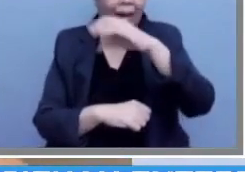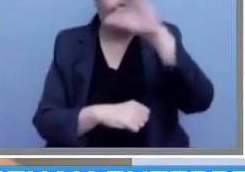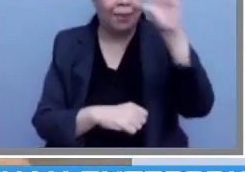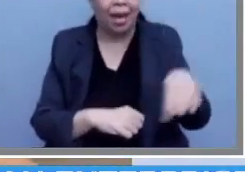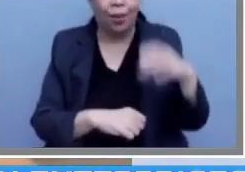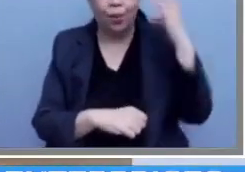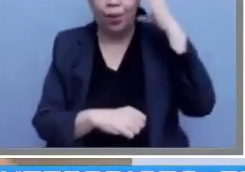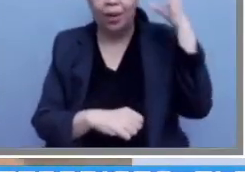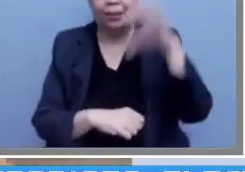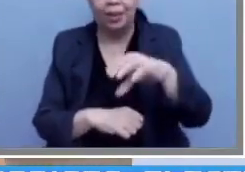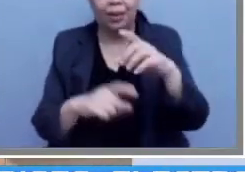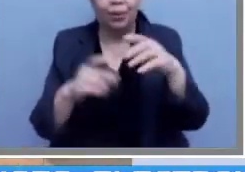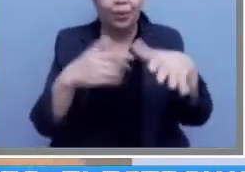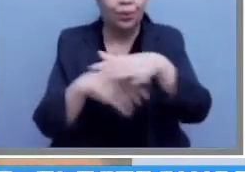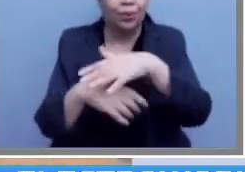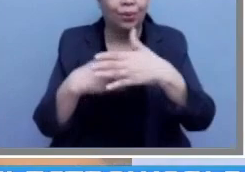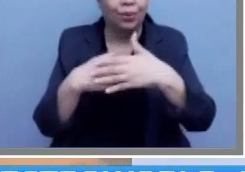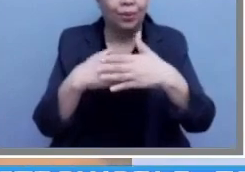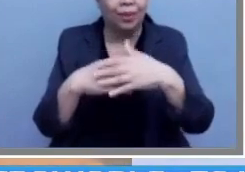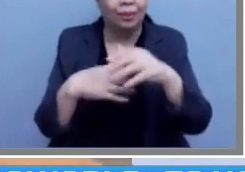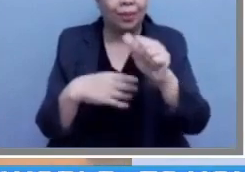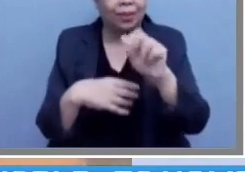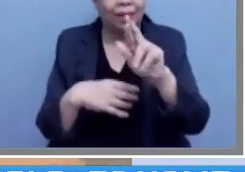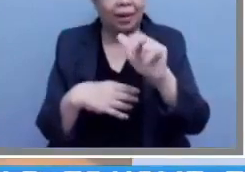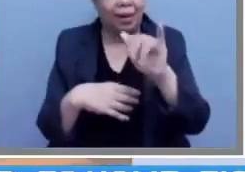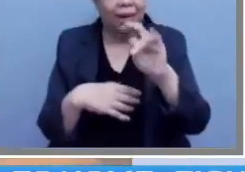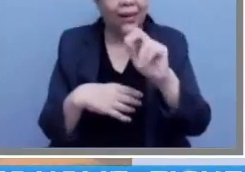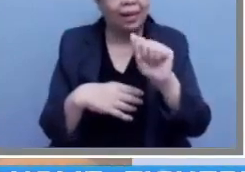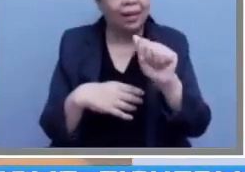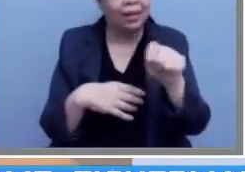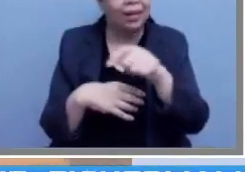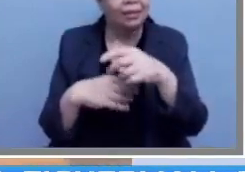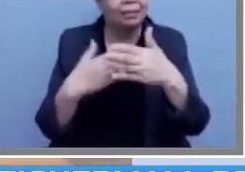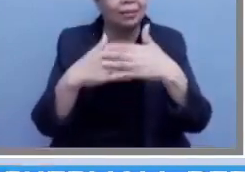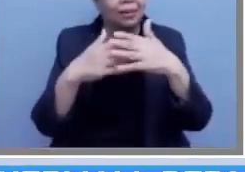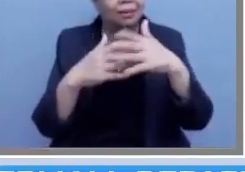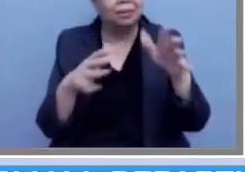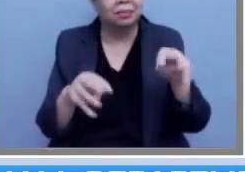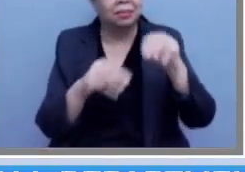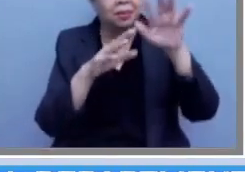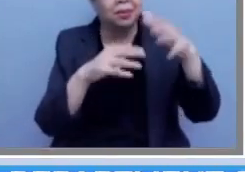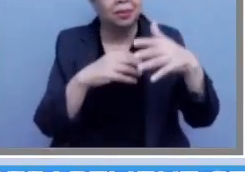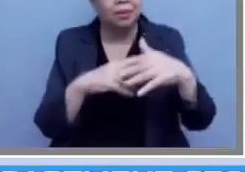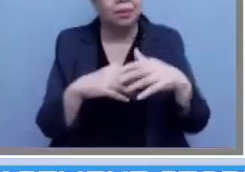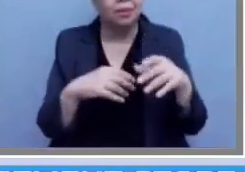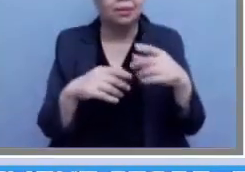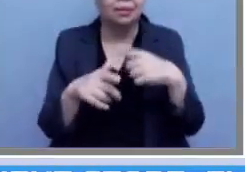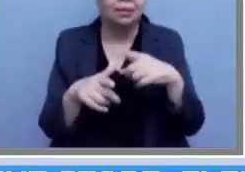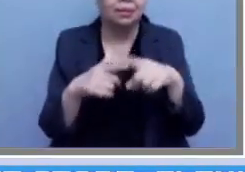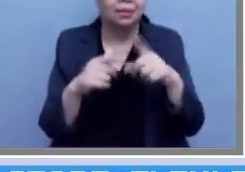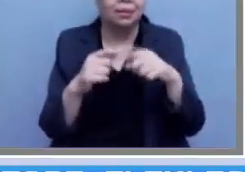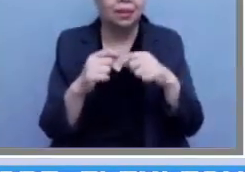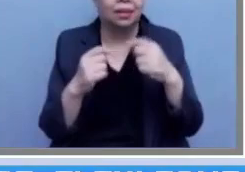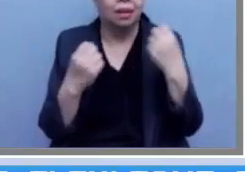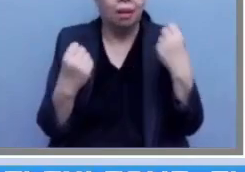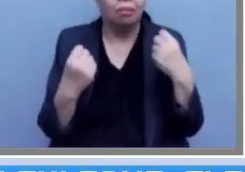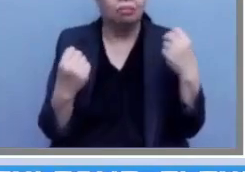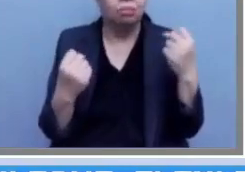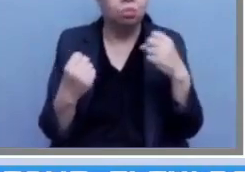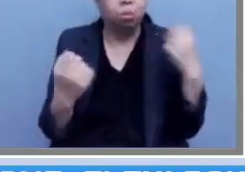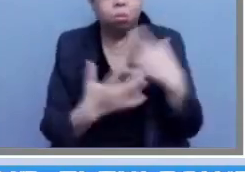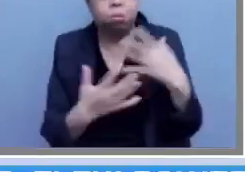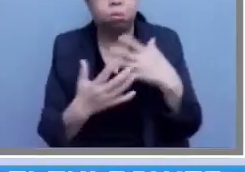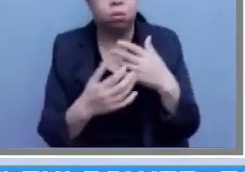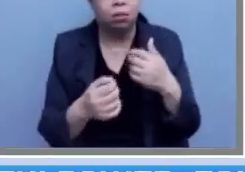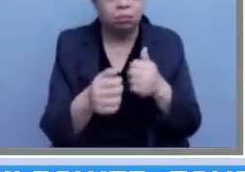y ng Arayat e nilaglag namin doon tapos ah yung mga suspens Namin next sinusundan